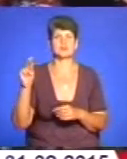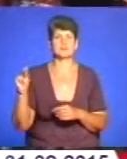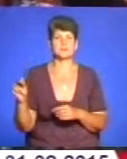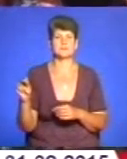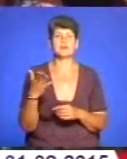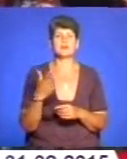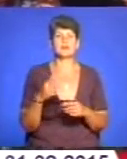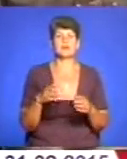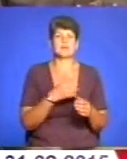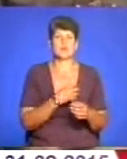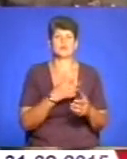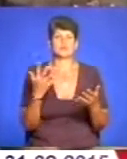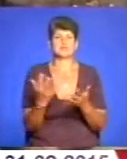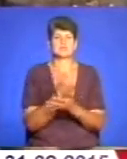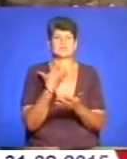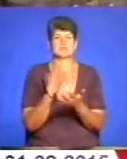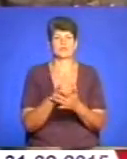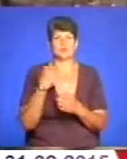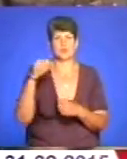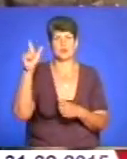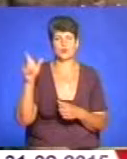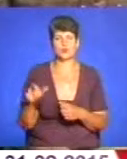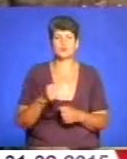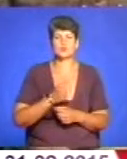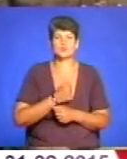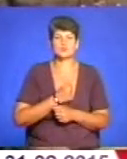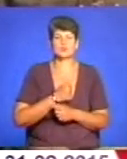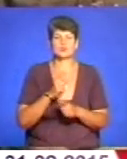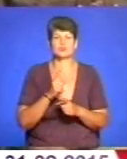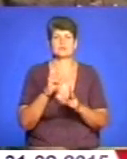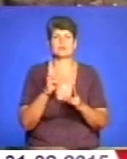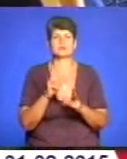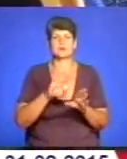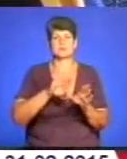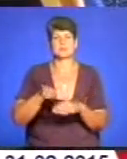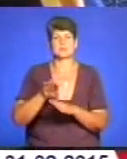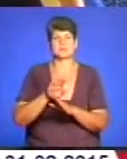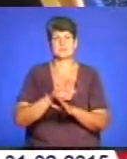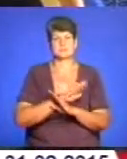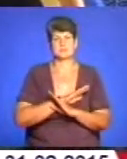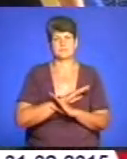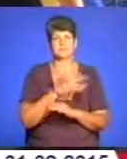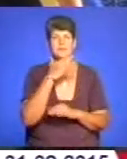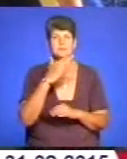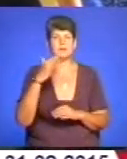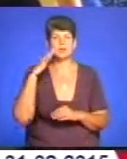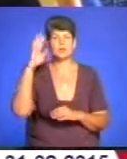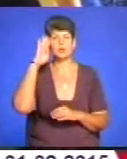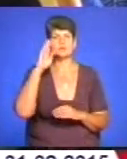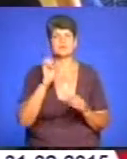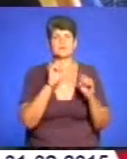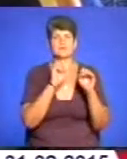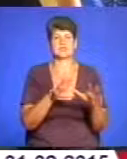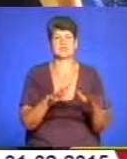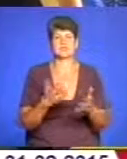Нагороди нарешті знайшли своїх героїв. Сумно тільки, що декого посмертно. Багатьох тих хлопців, котрі віддали сьогодні